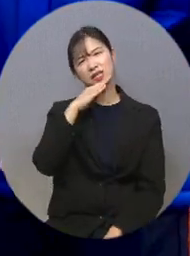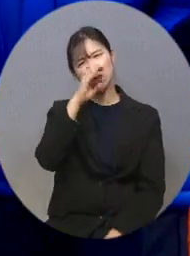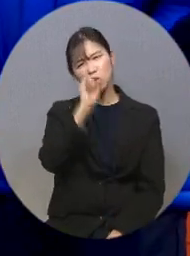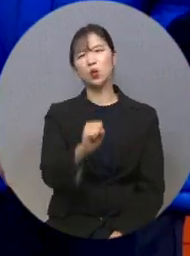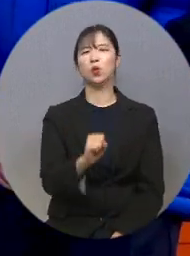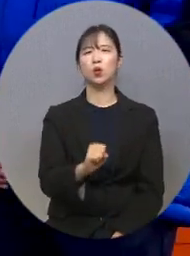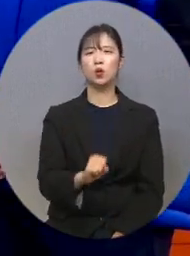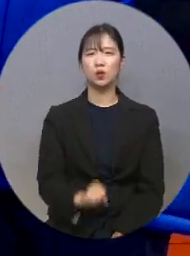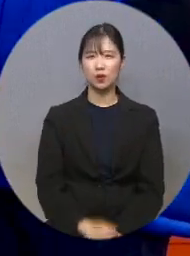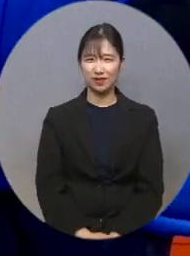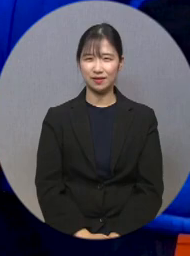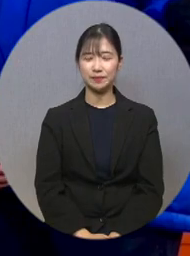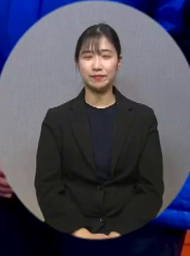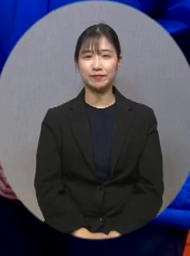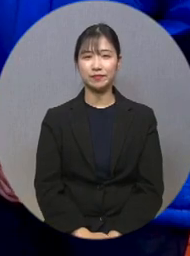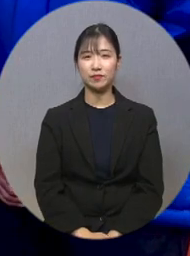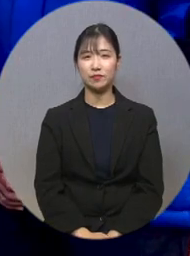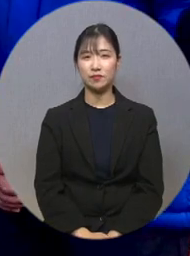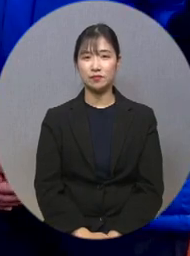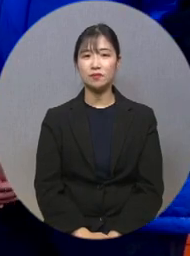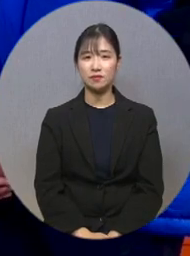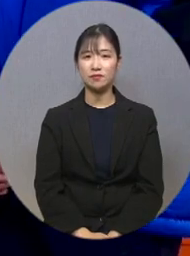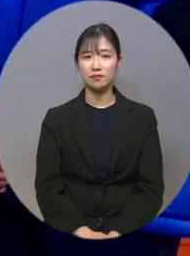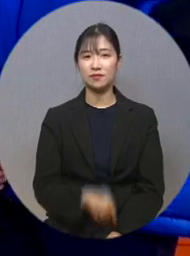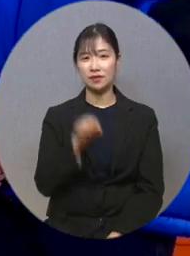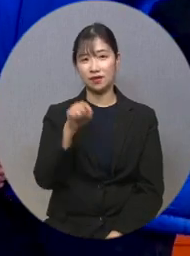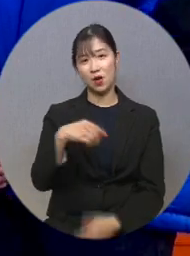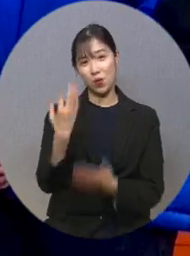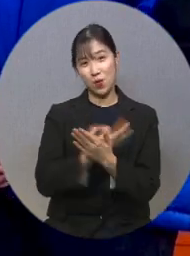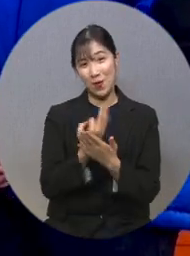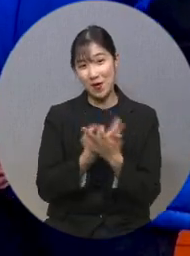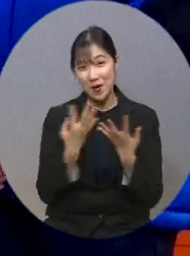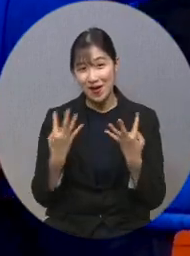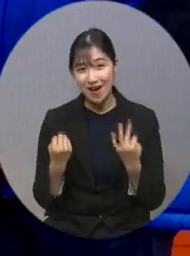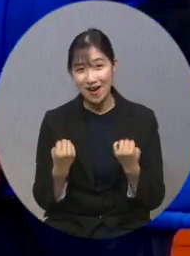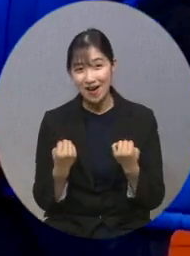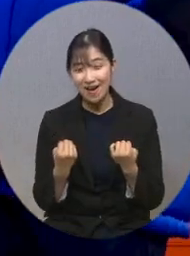좋아하구나. 알겠습니다. 야. 자, 어떻게 귀농해서 좀 돈은 버는겨?